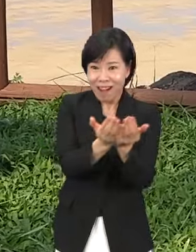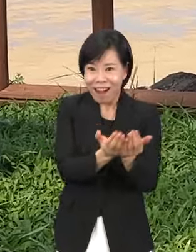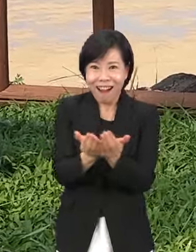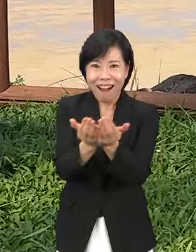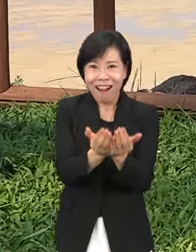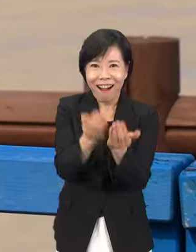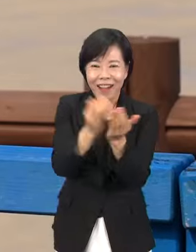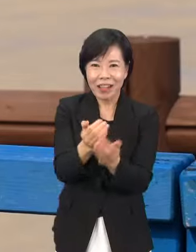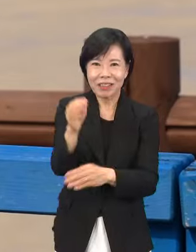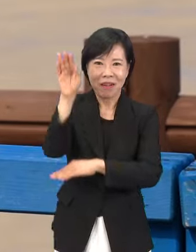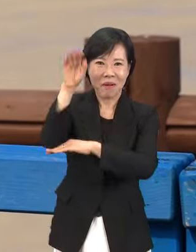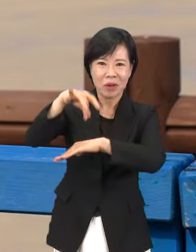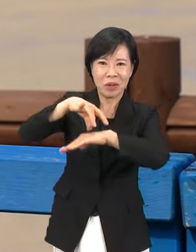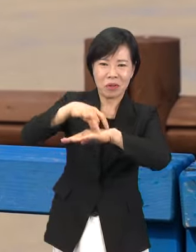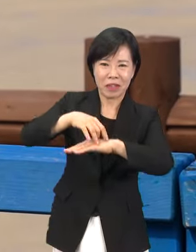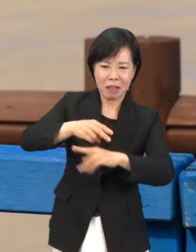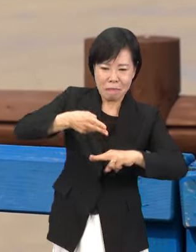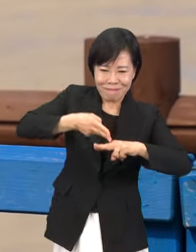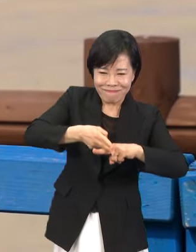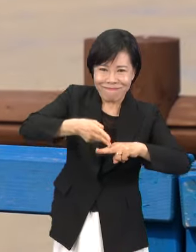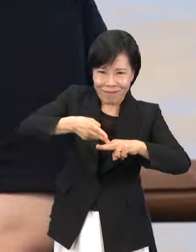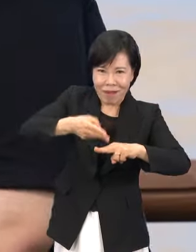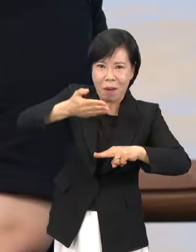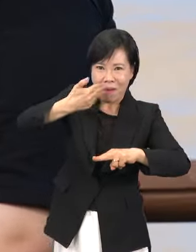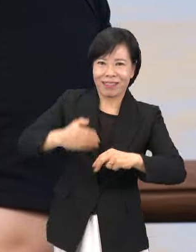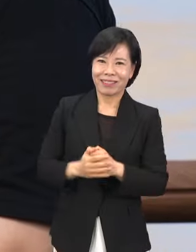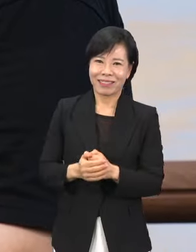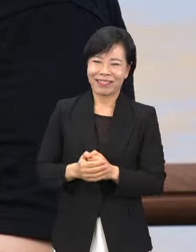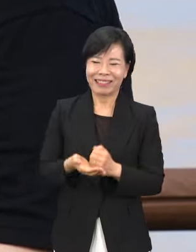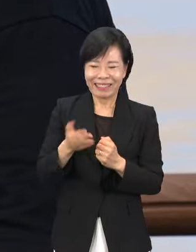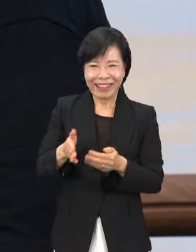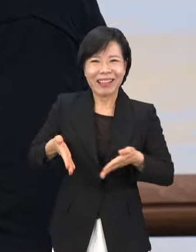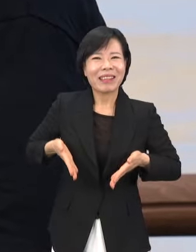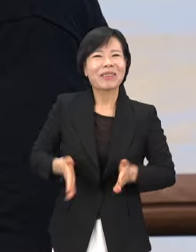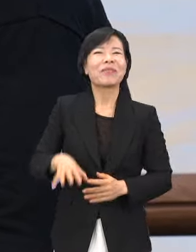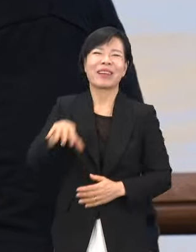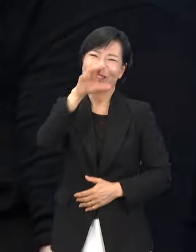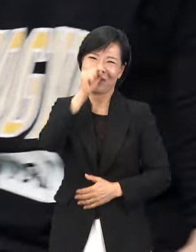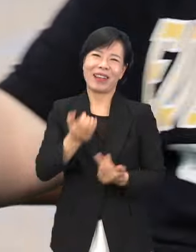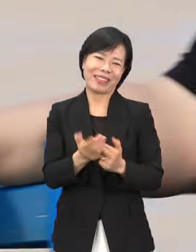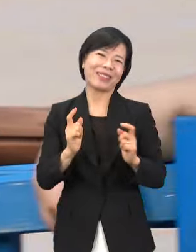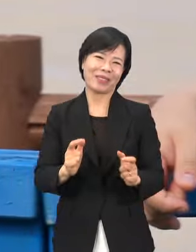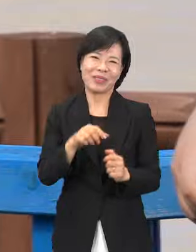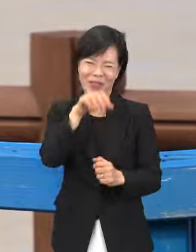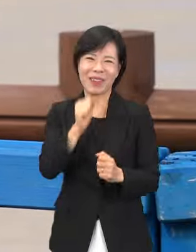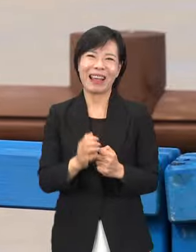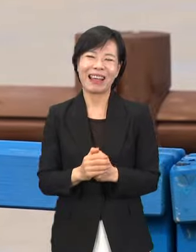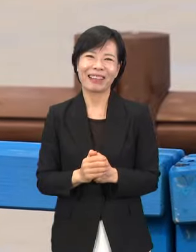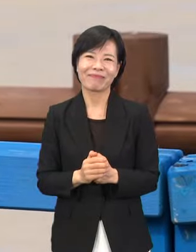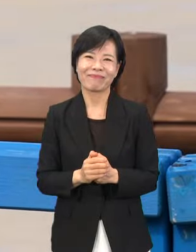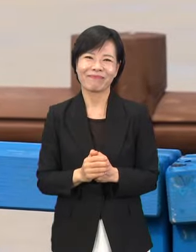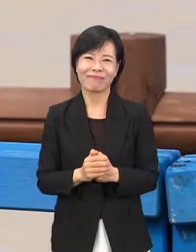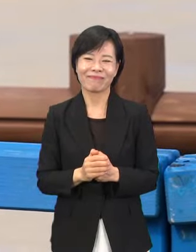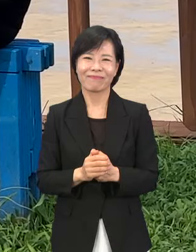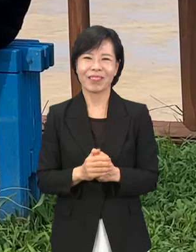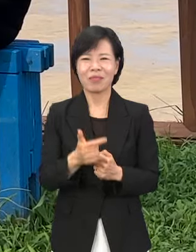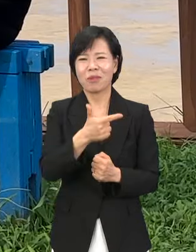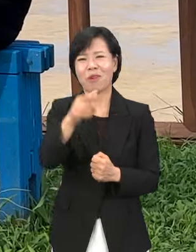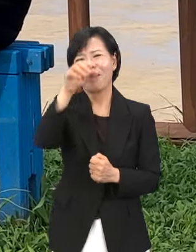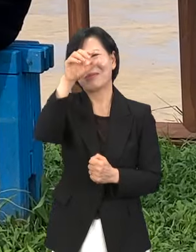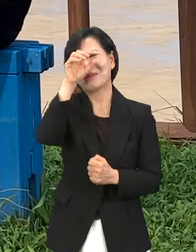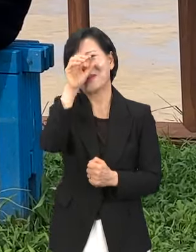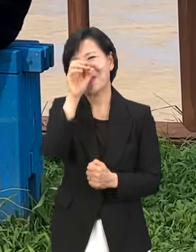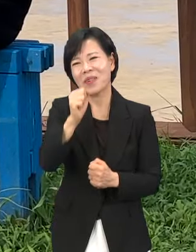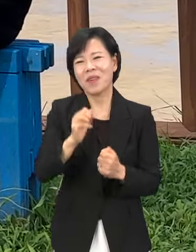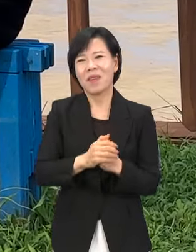거 먹거나. 드셨어요? 네. 와, 그래도 고향이 좋죠? 아, 고향이 좋죠. 아, 표선이 또 좋습니다. 엄청